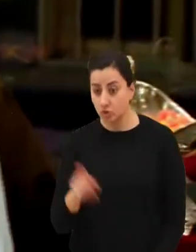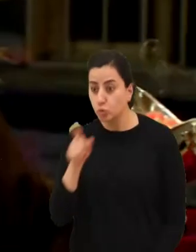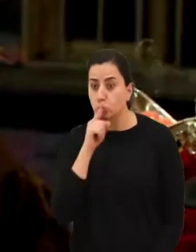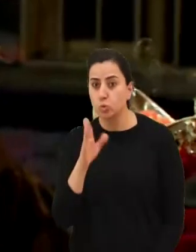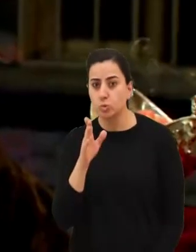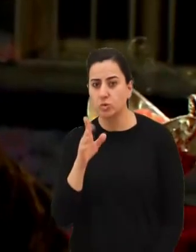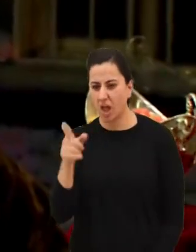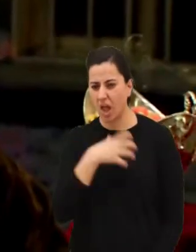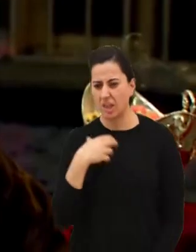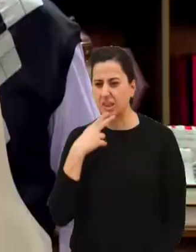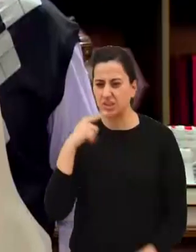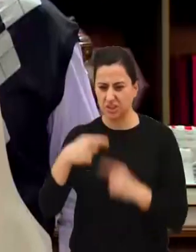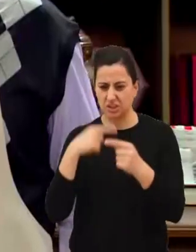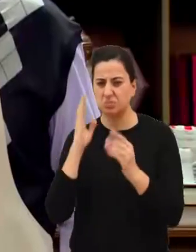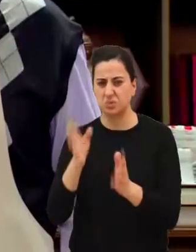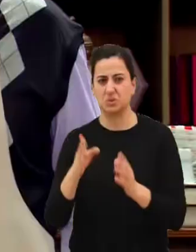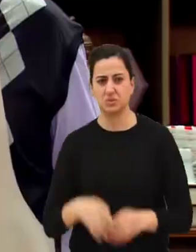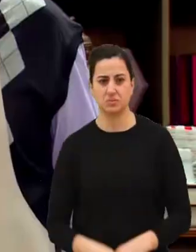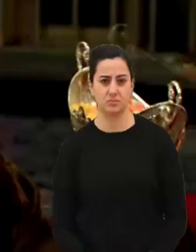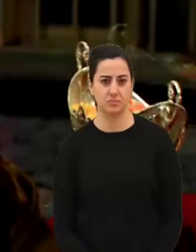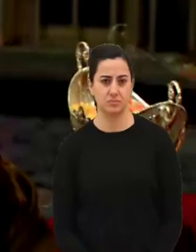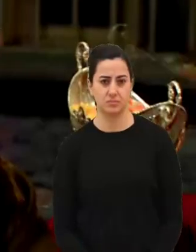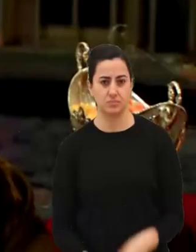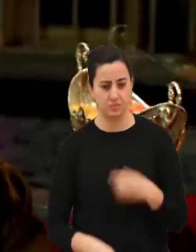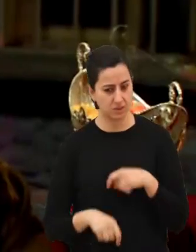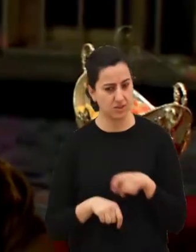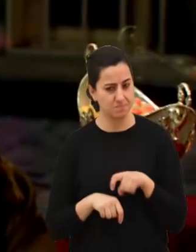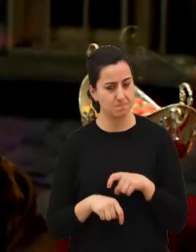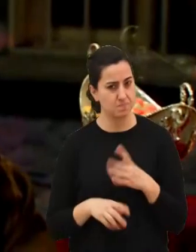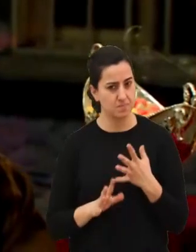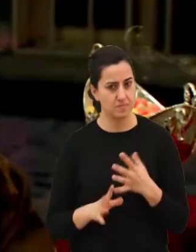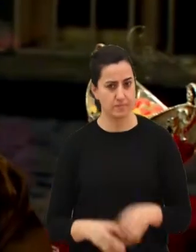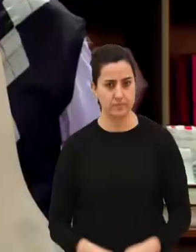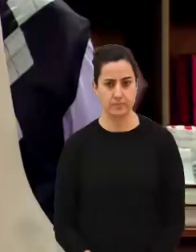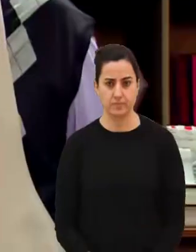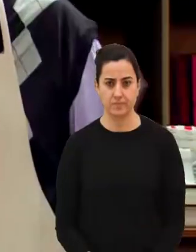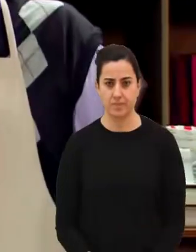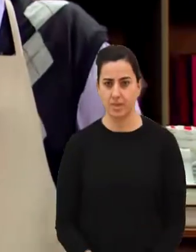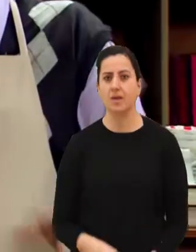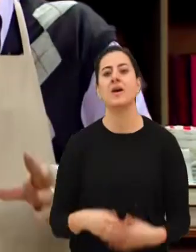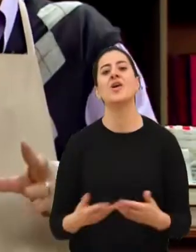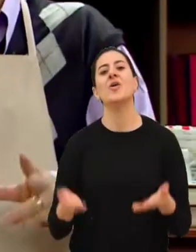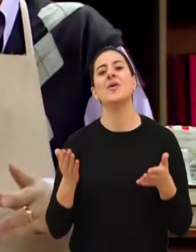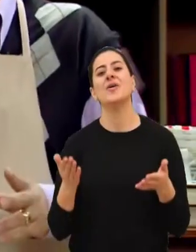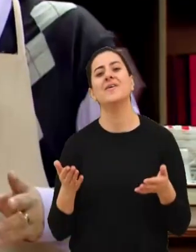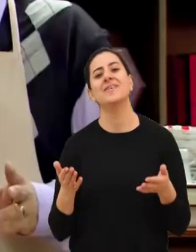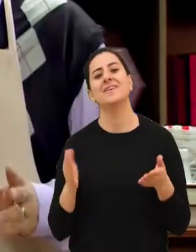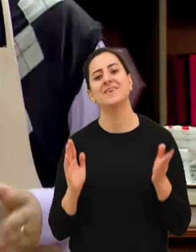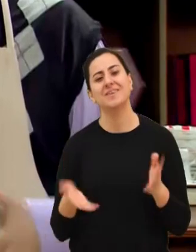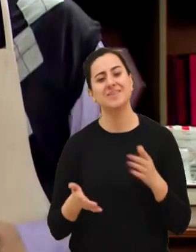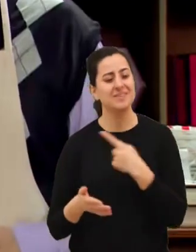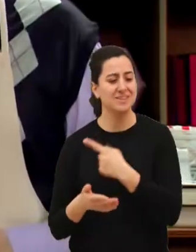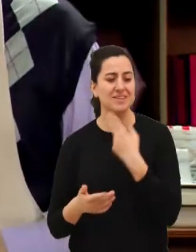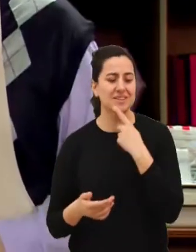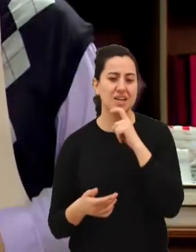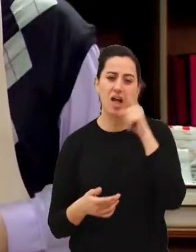sus. Sen de anasını kızıyor oldun ha. Bak sinirleneceğim şimdi. Yok be ya. Sen onu